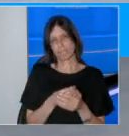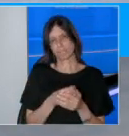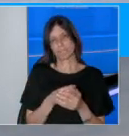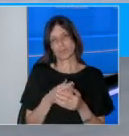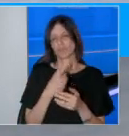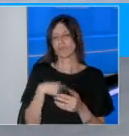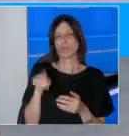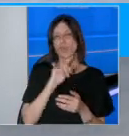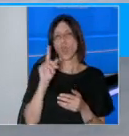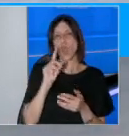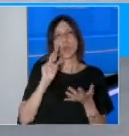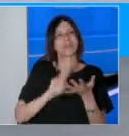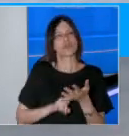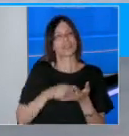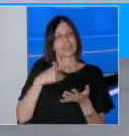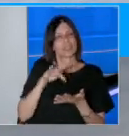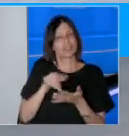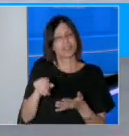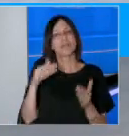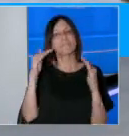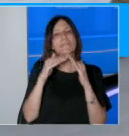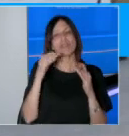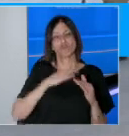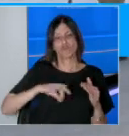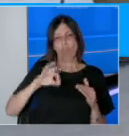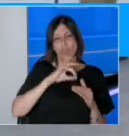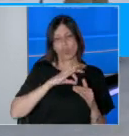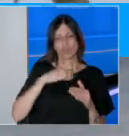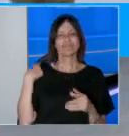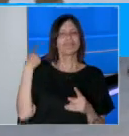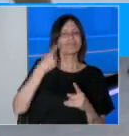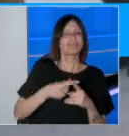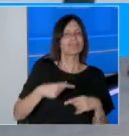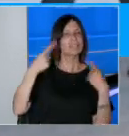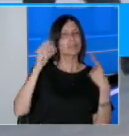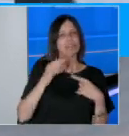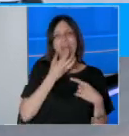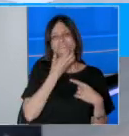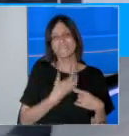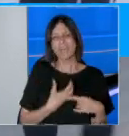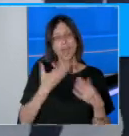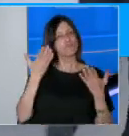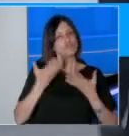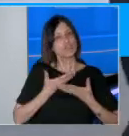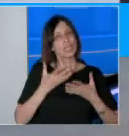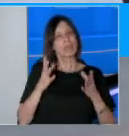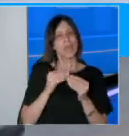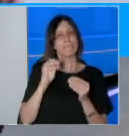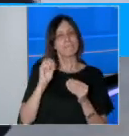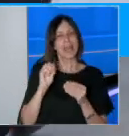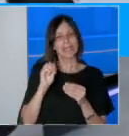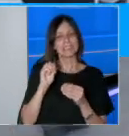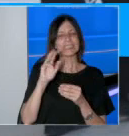ואנחנו לא בזכות נמצאים כאן, זה הבית שלנו. מאז ימי אברהם אבינו שקיבל את זה עם מלכיצדק מלך